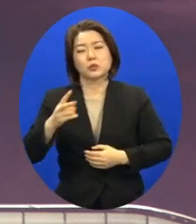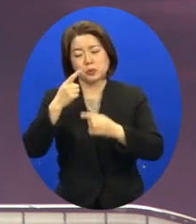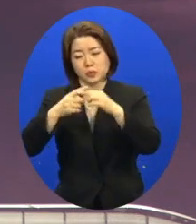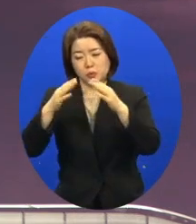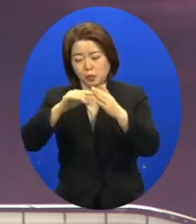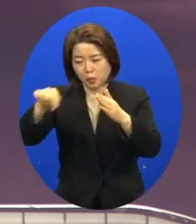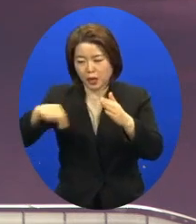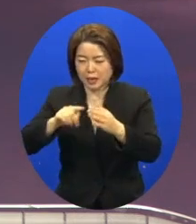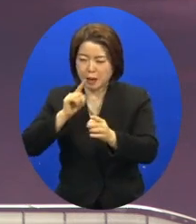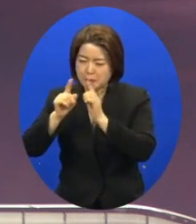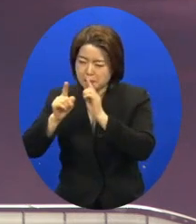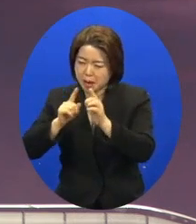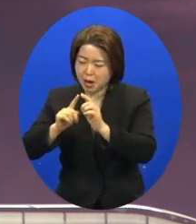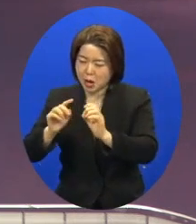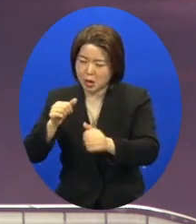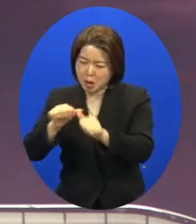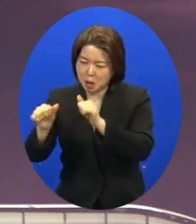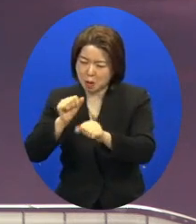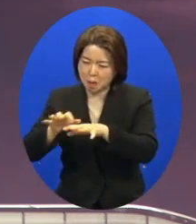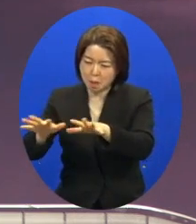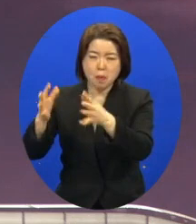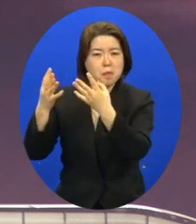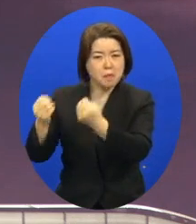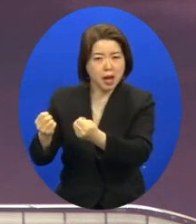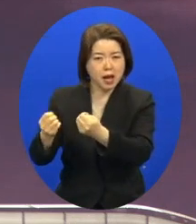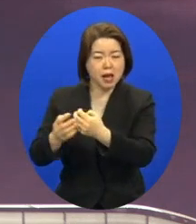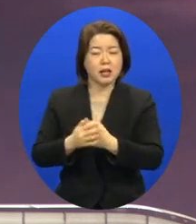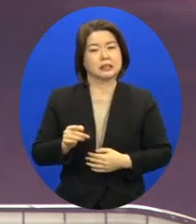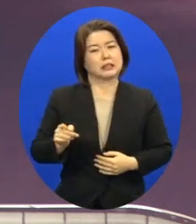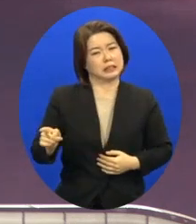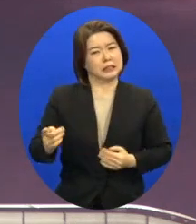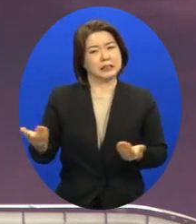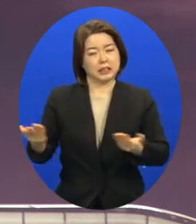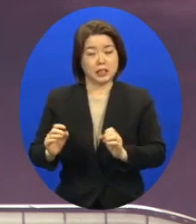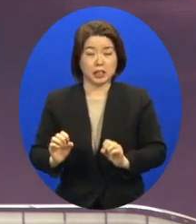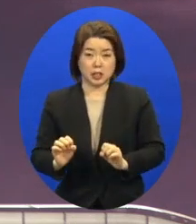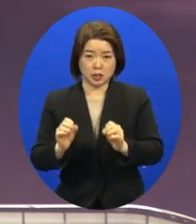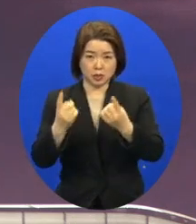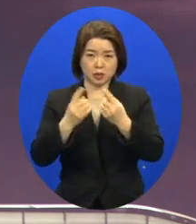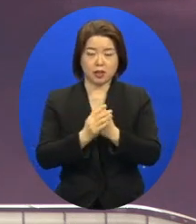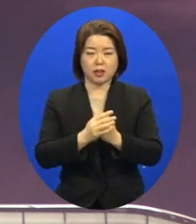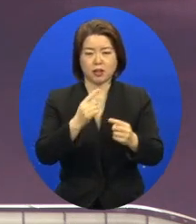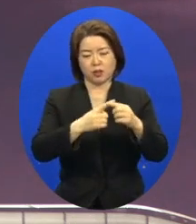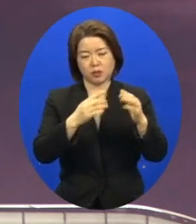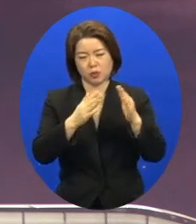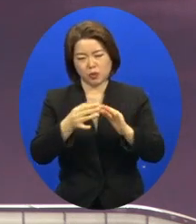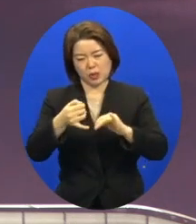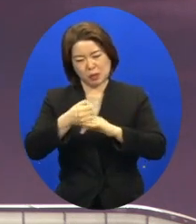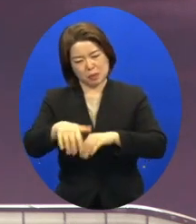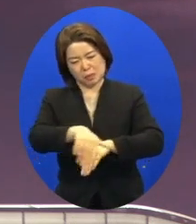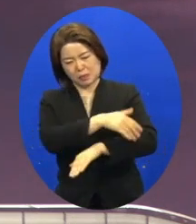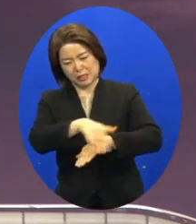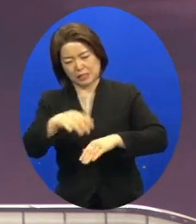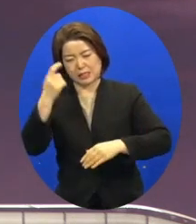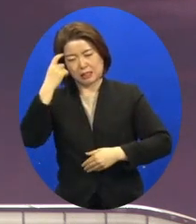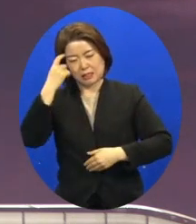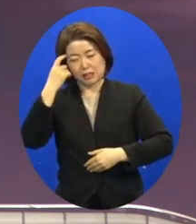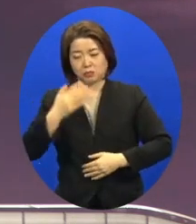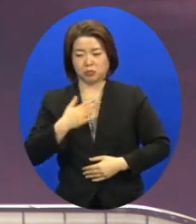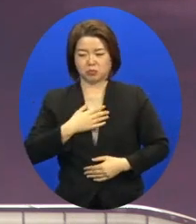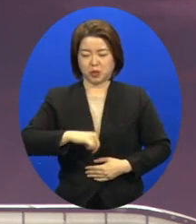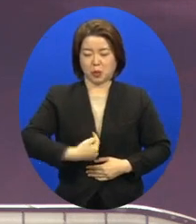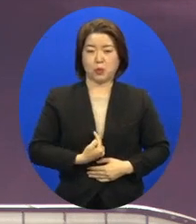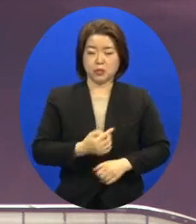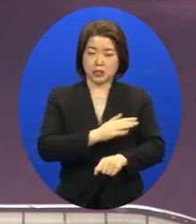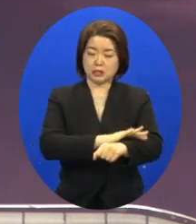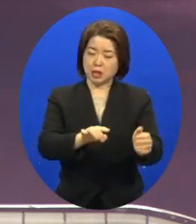많고 이런 일들로 인해서 다들 이 교회 꼭 다녀야 되나, 혼자서 잘 믿으면